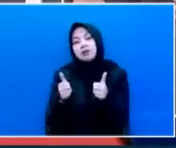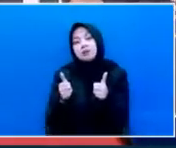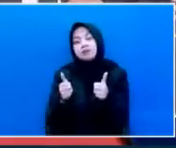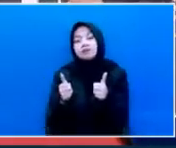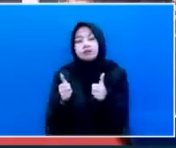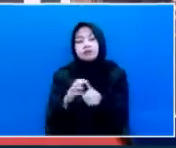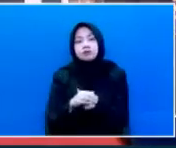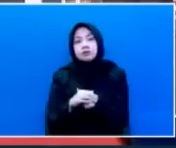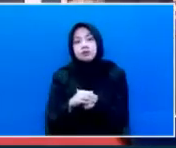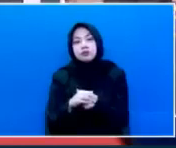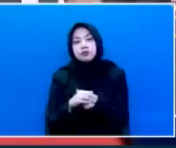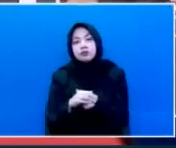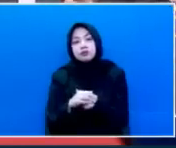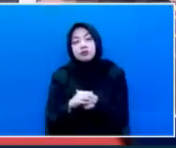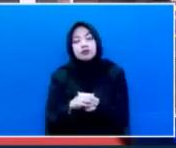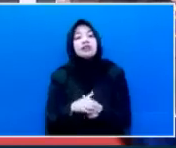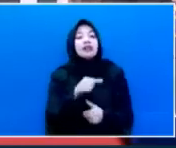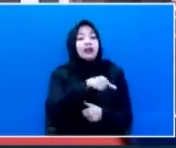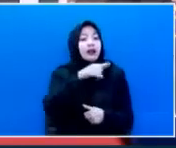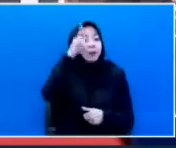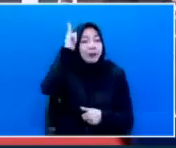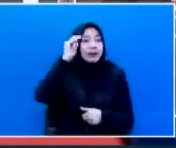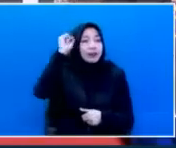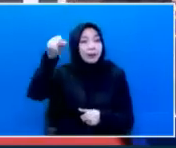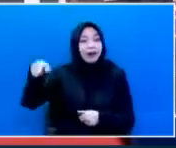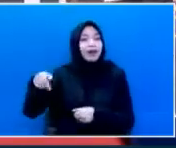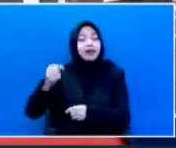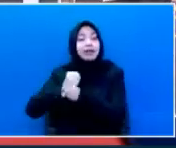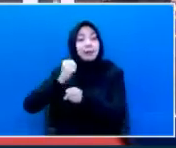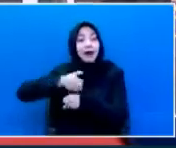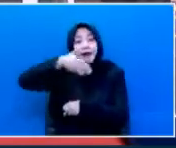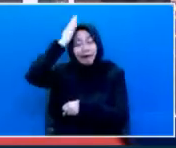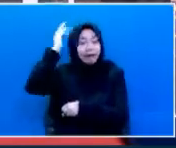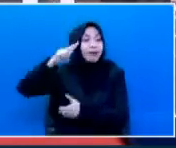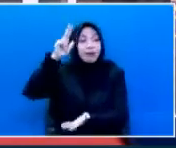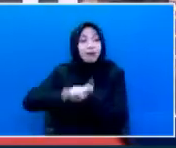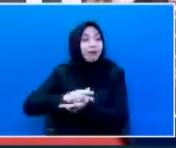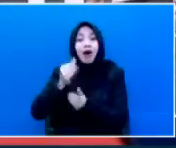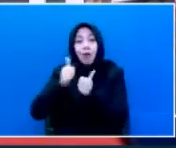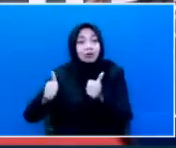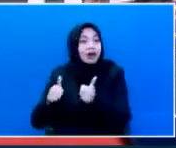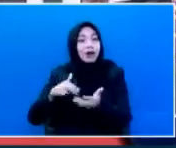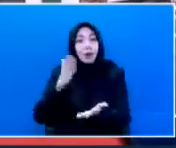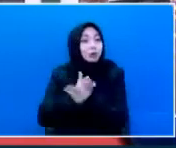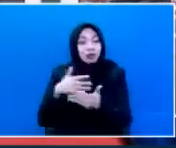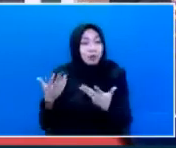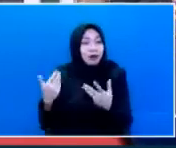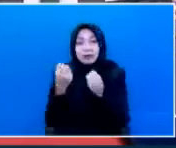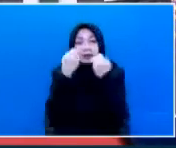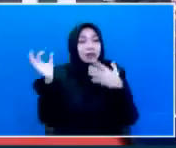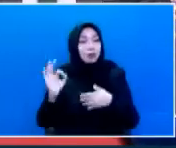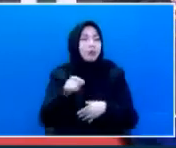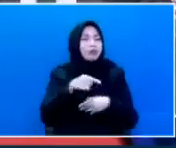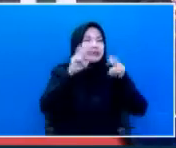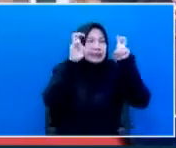kaitannya dengan e PDIP yang hingga saat ini belum memperjelas status dari Gibran rakaaboming Raka di PDIP karena dari PDIP sendiri juga ingin menunggu